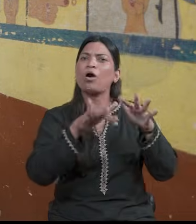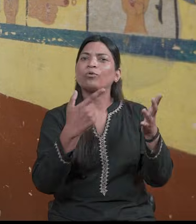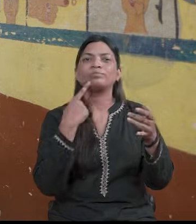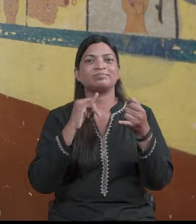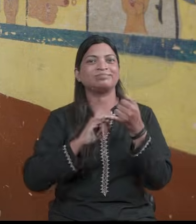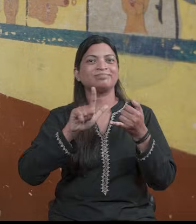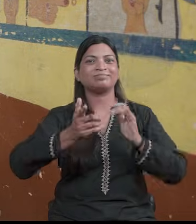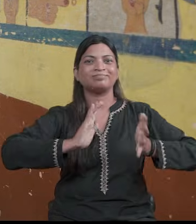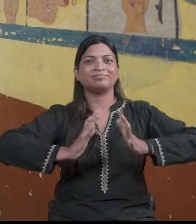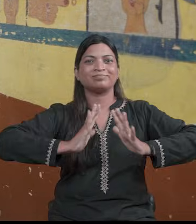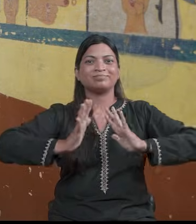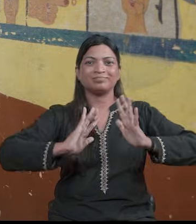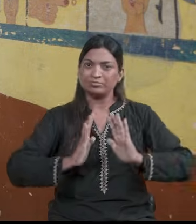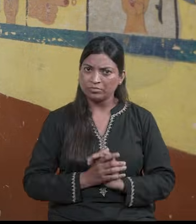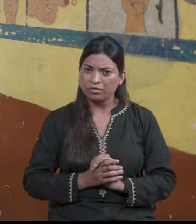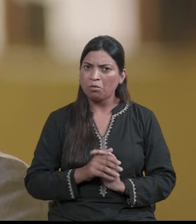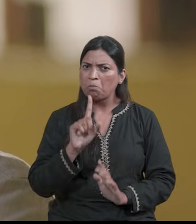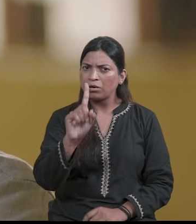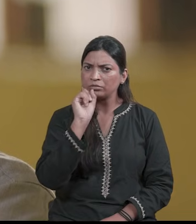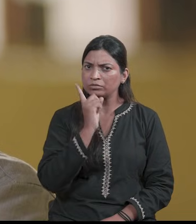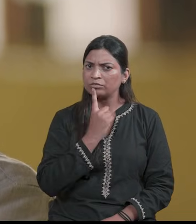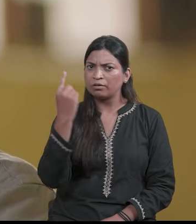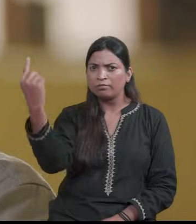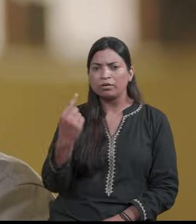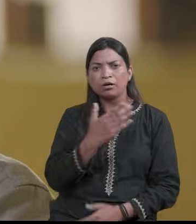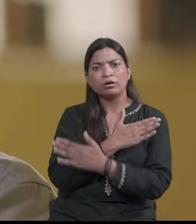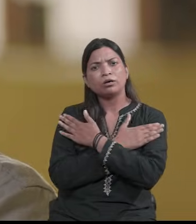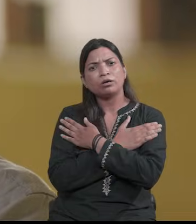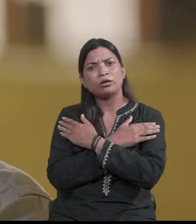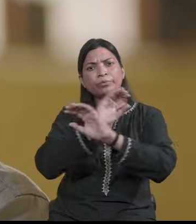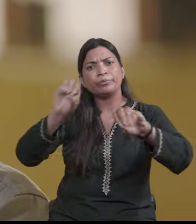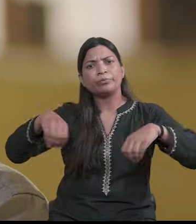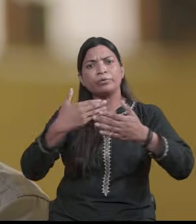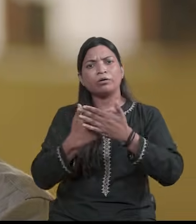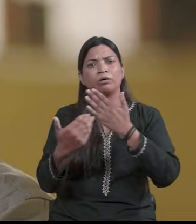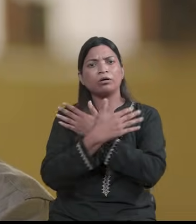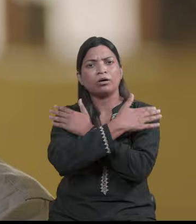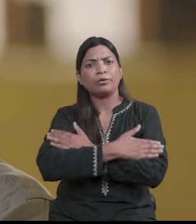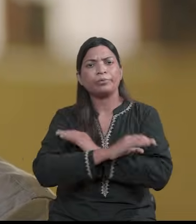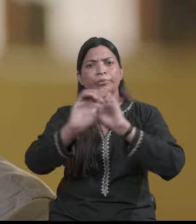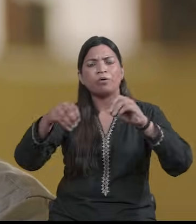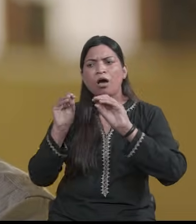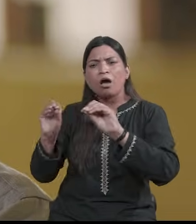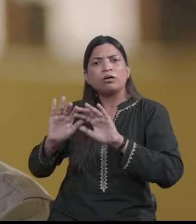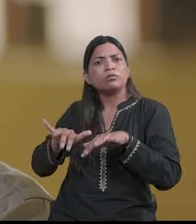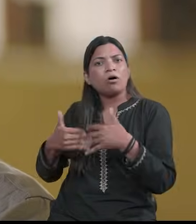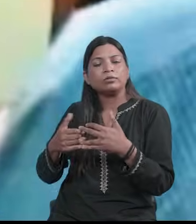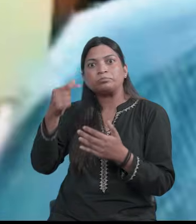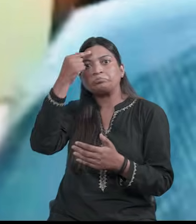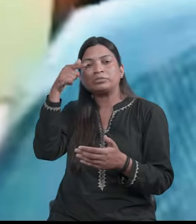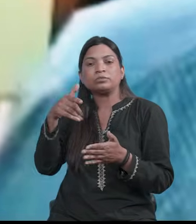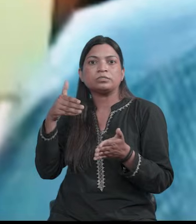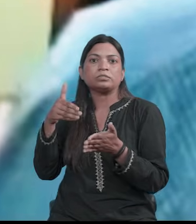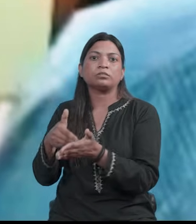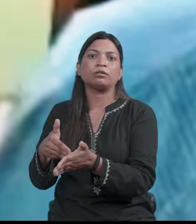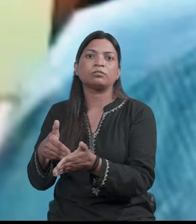में बात करते हैं। अब ऐसा मूक बधिर जिसके दोनों हाथ ही नहीं है उसको पढ़ाएंगे कैसे, ये चुनौती थी। जब वो आया